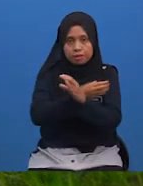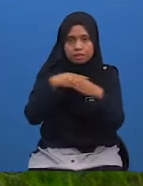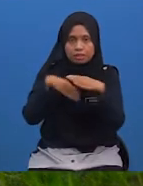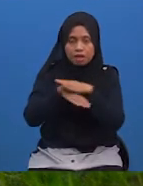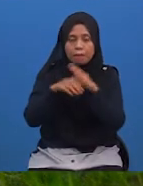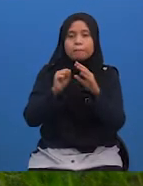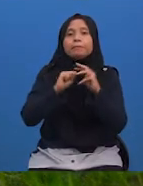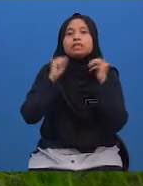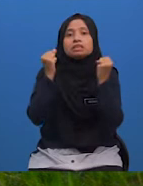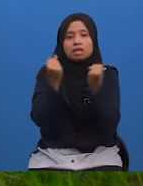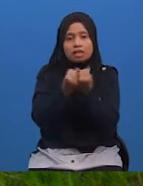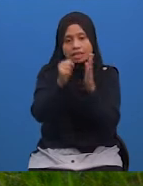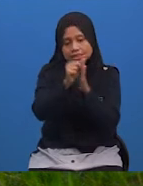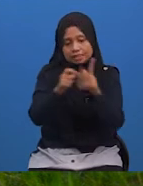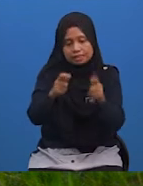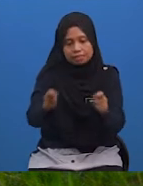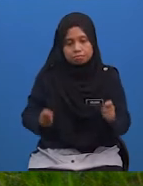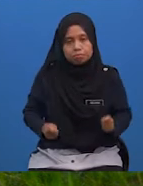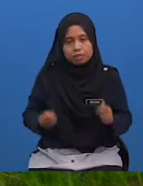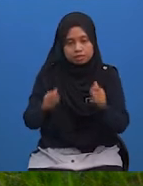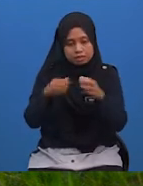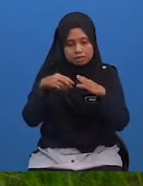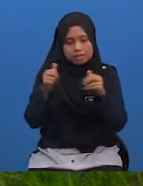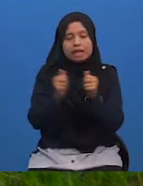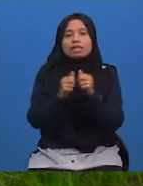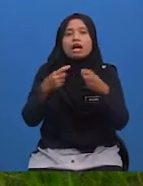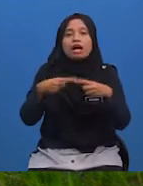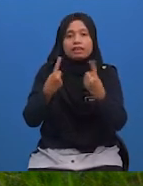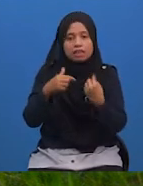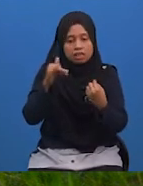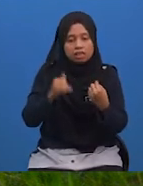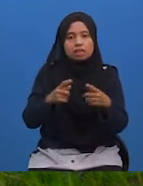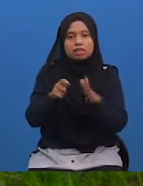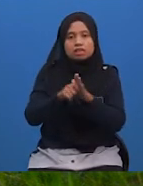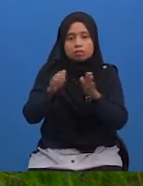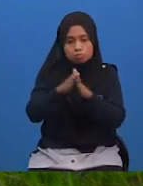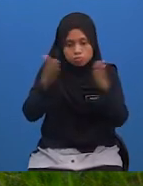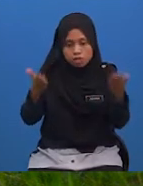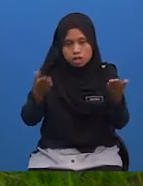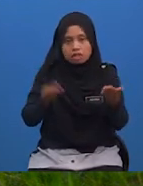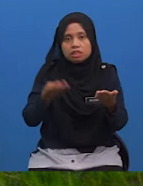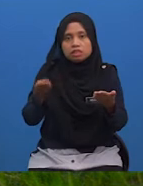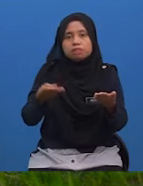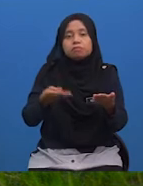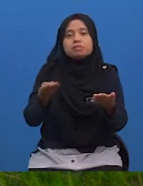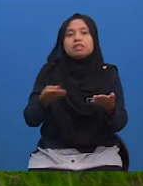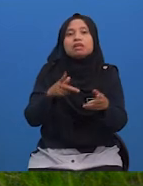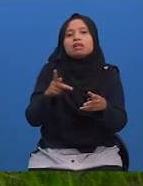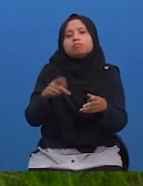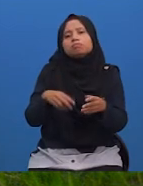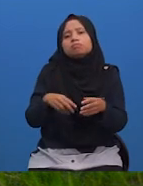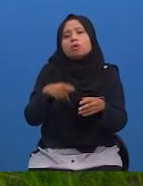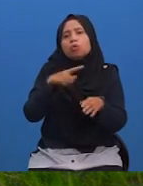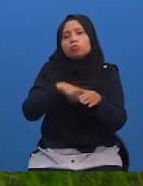dalam masyarakat setempat dengan hati yang terbuka, ia memberikan peluang kepada